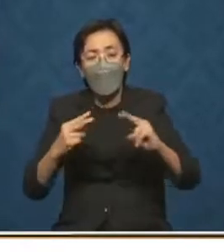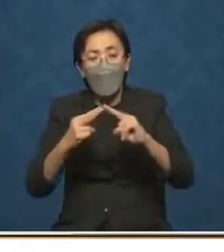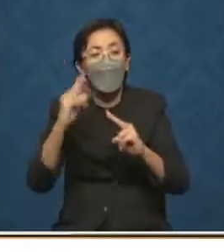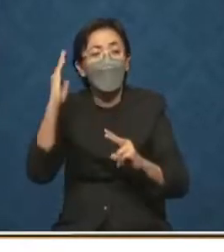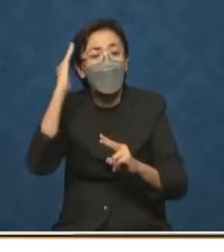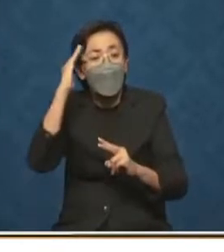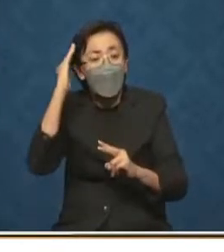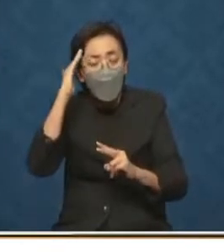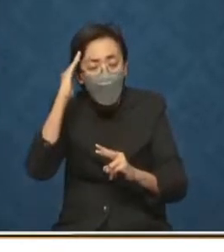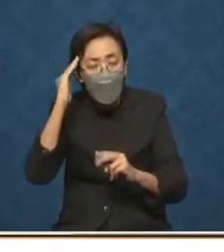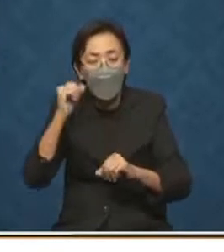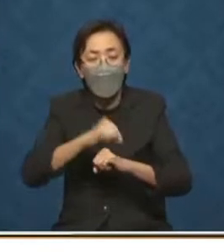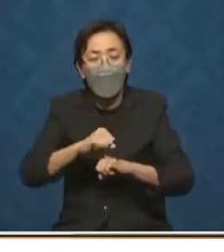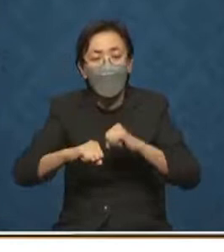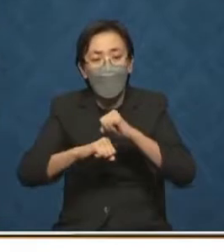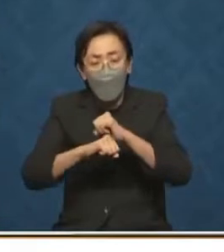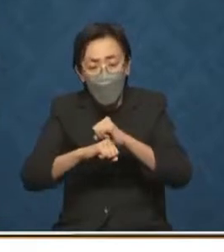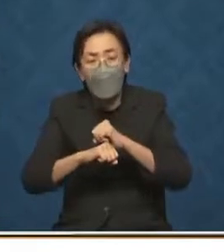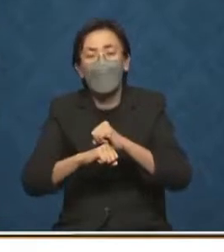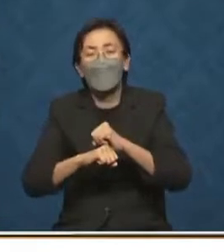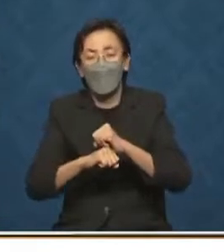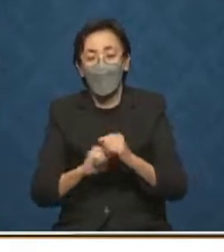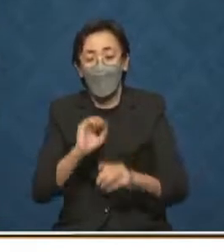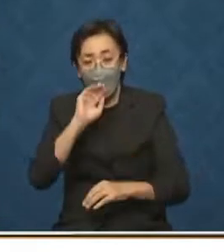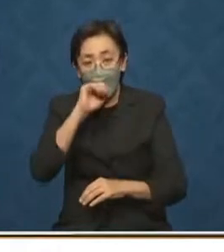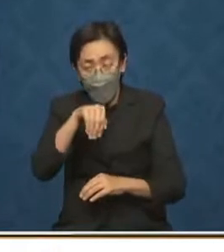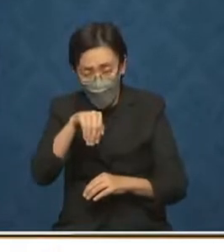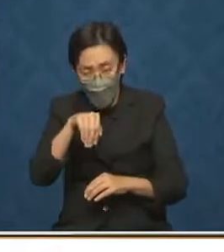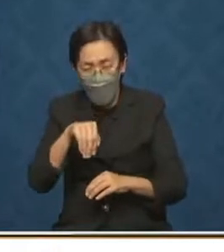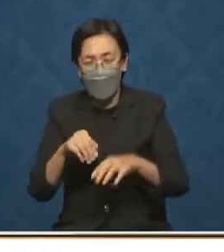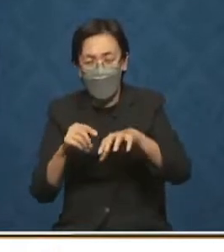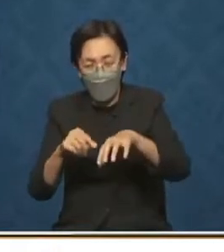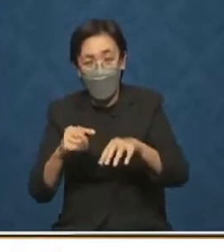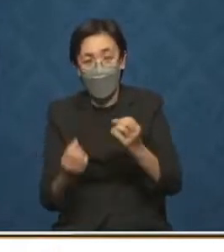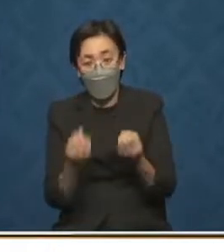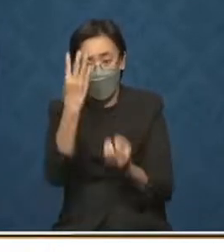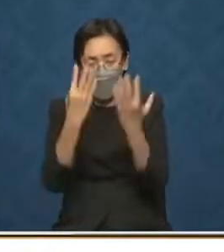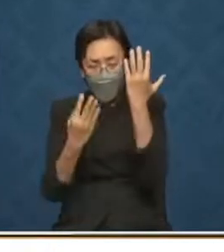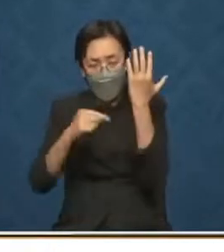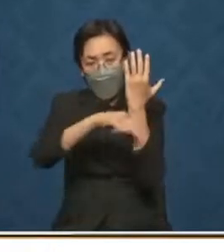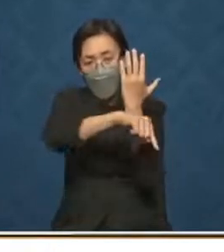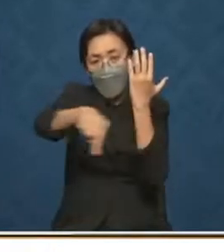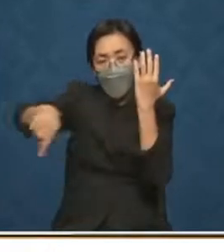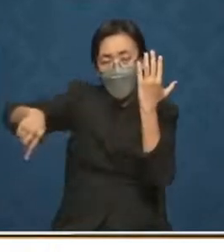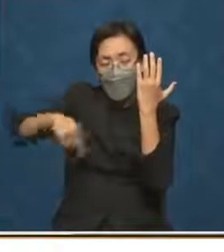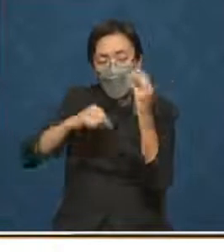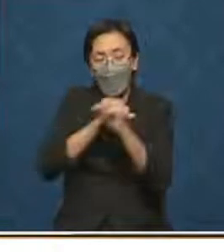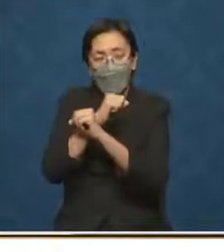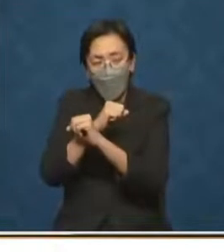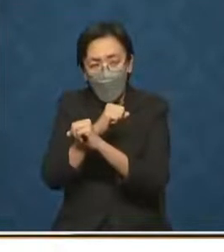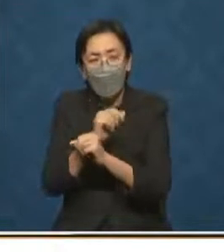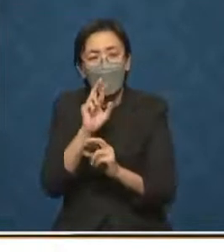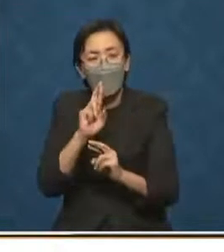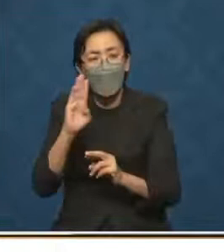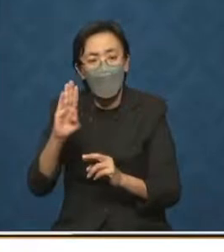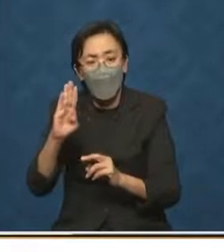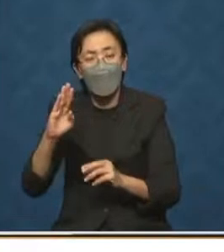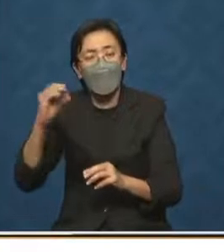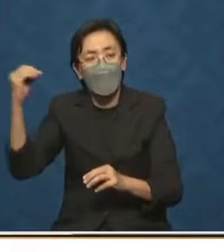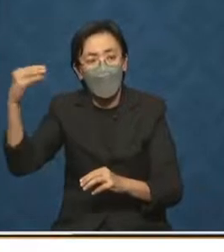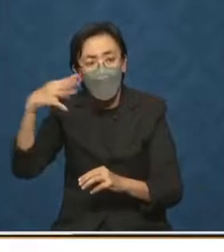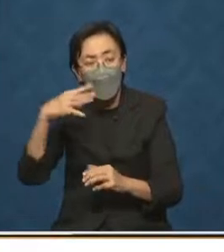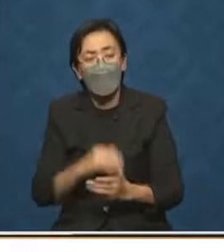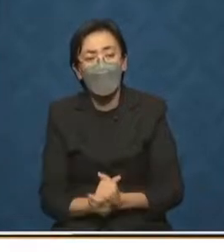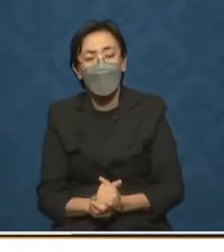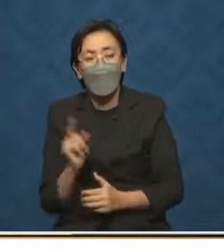เกี่ยวกับการก่อสรางหรวป้องกนช้างแบผสมภาษาพร้อมระบบเตือนภัยแสงอทิย์ซึ่งหนวยงานที่จะได้รับของ